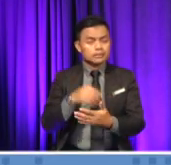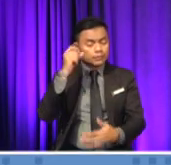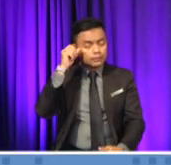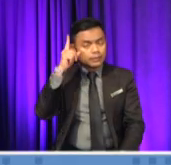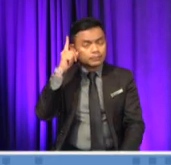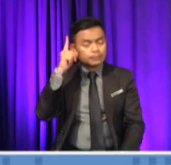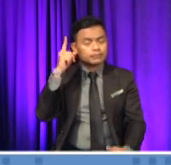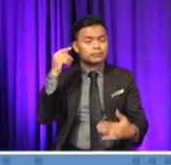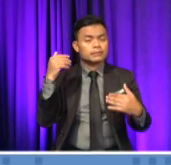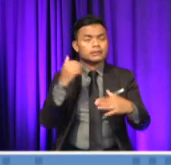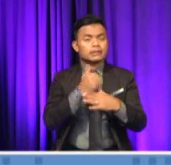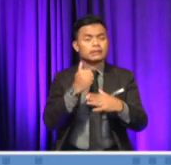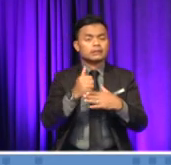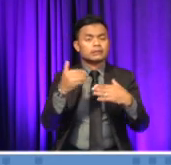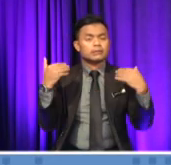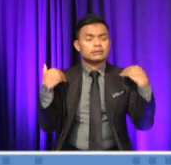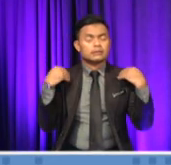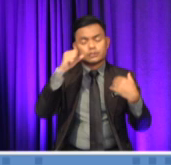diajukan kepada Cikgu